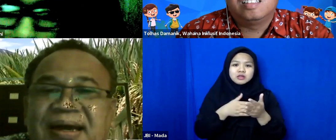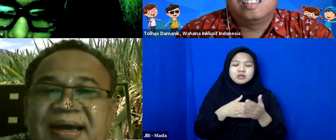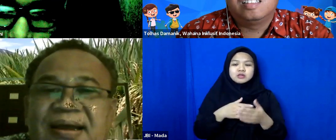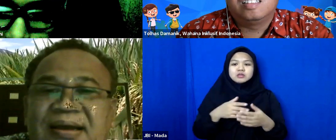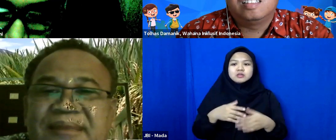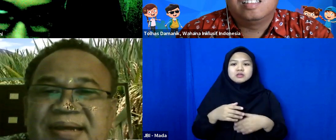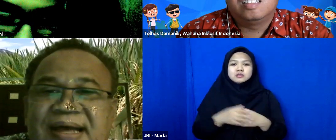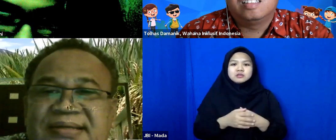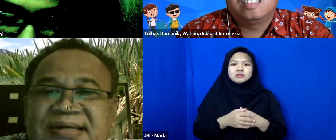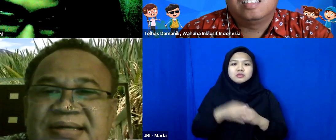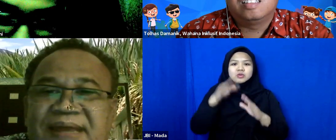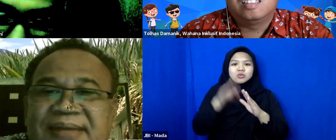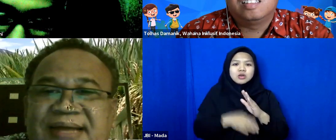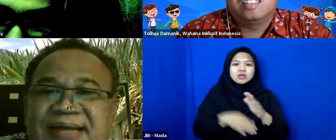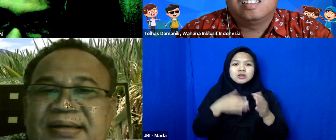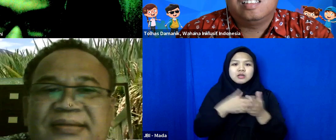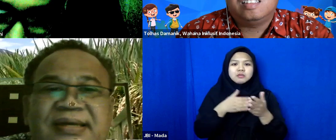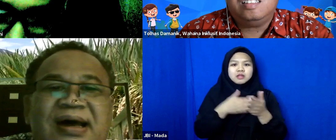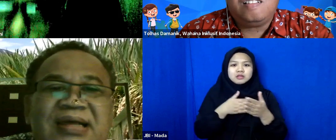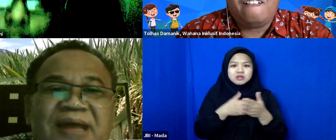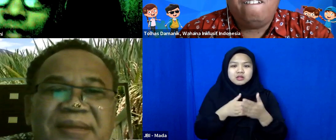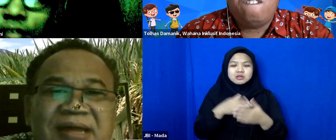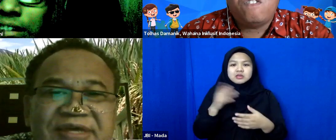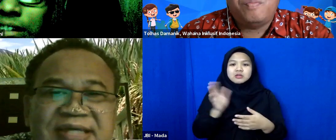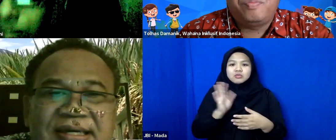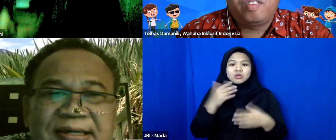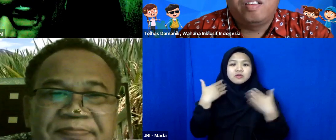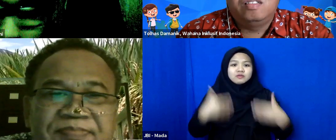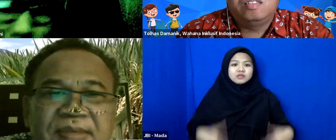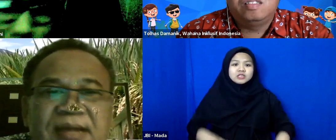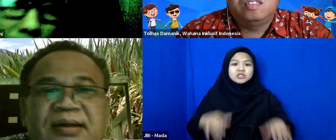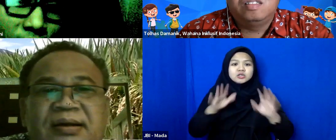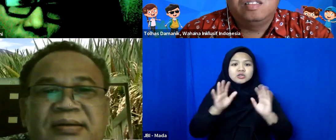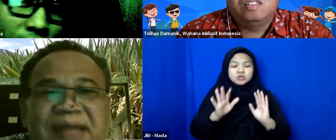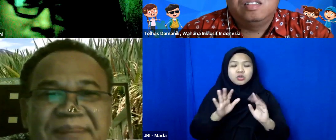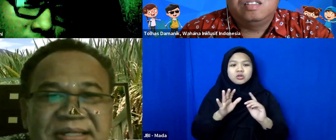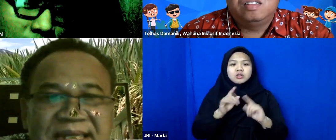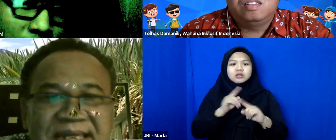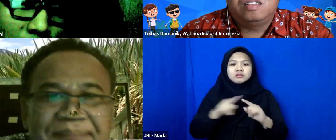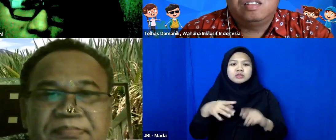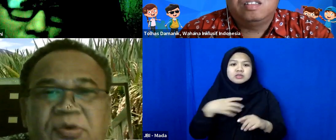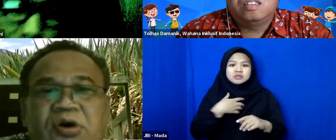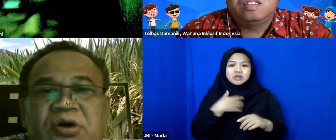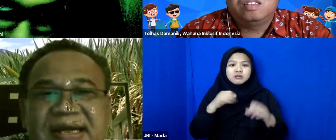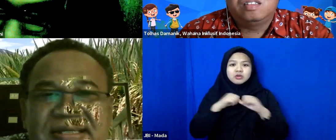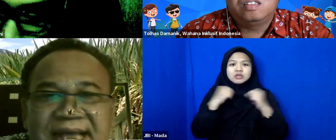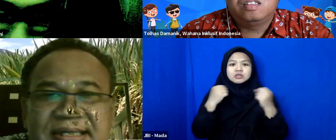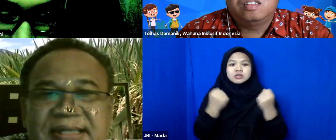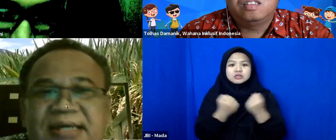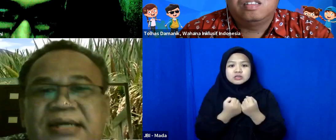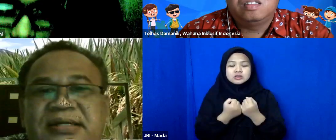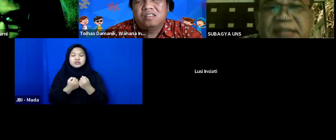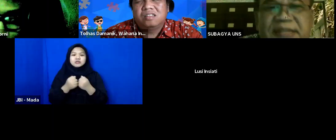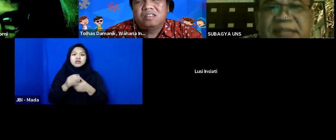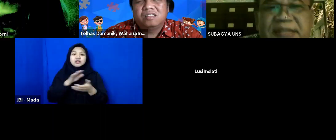mengke liminasi hambatan tidaknya batang fisik Hai spesifik yang organisasi